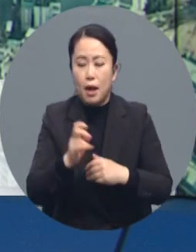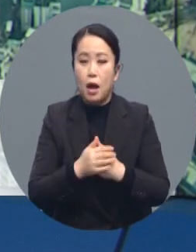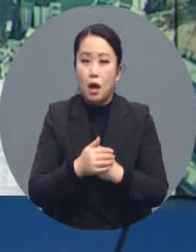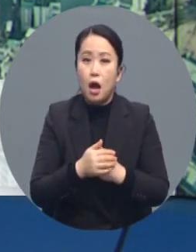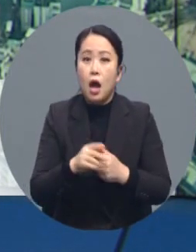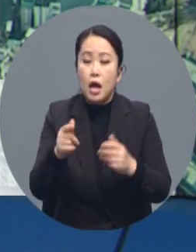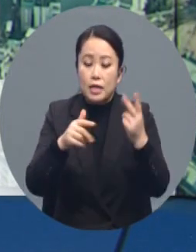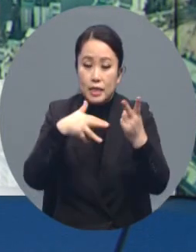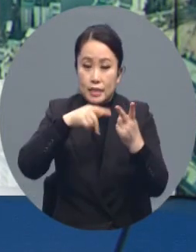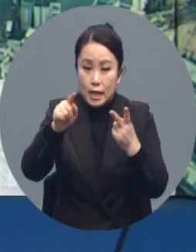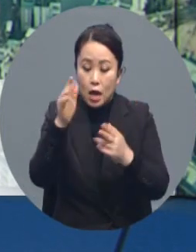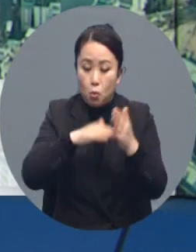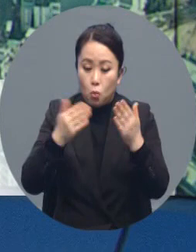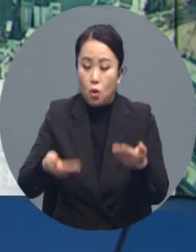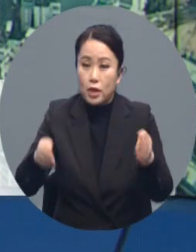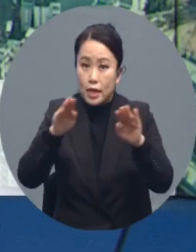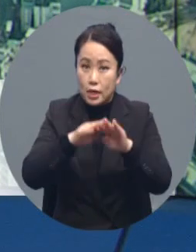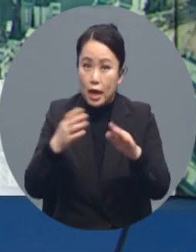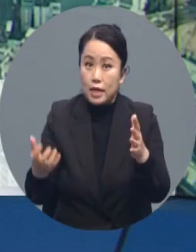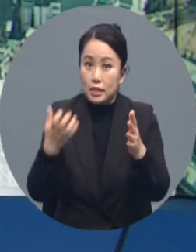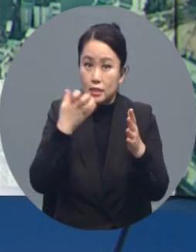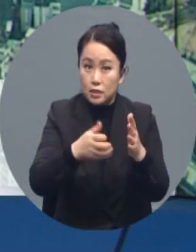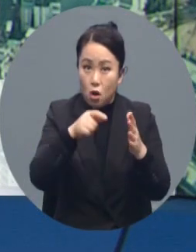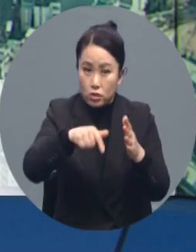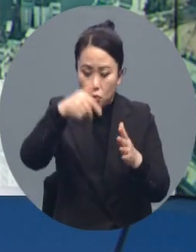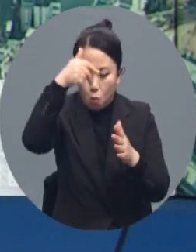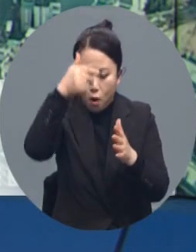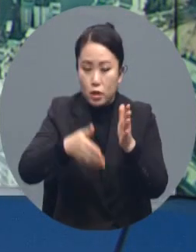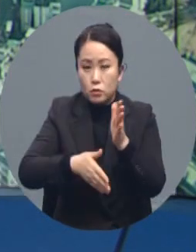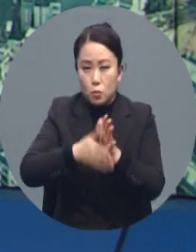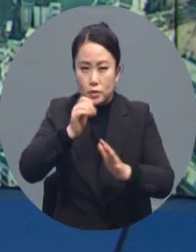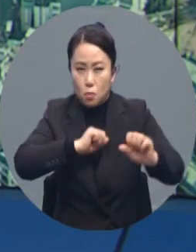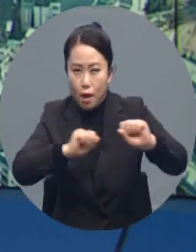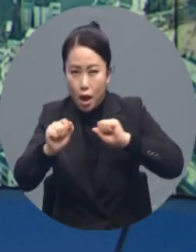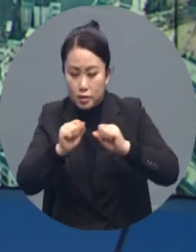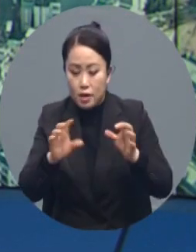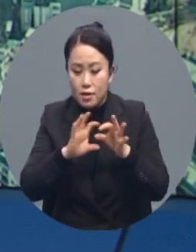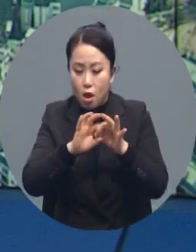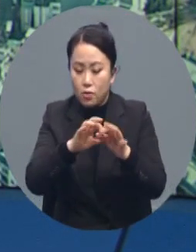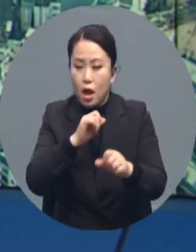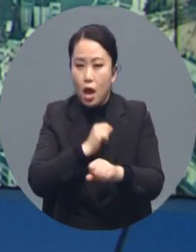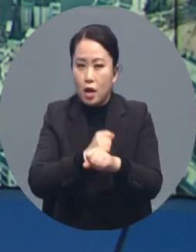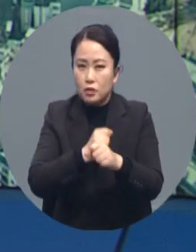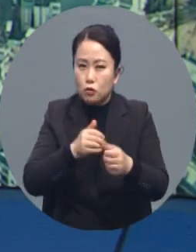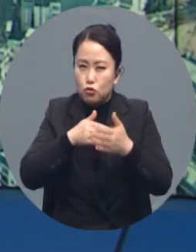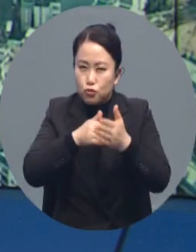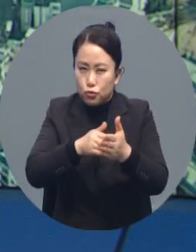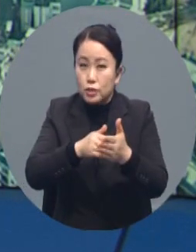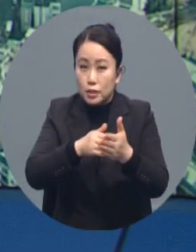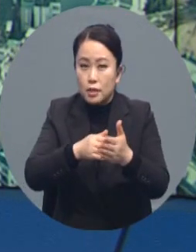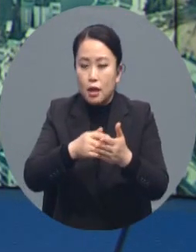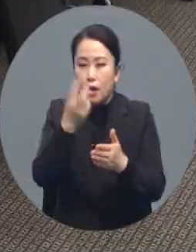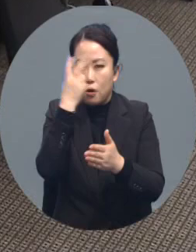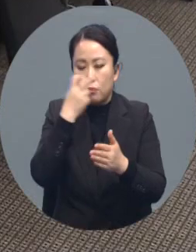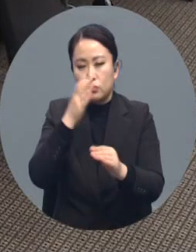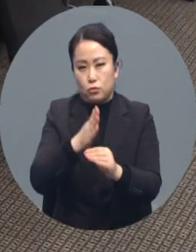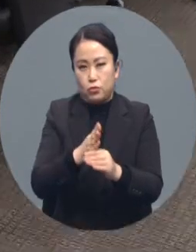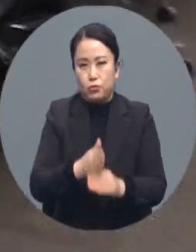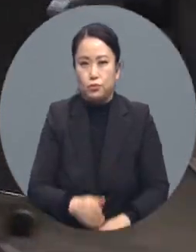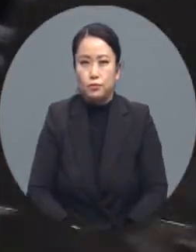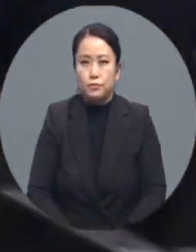원도심 활성화와 연계해서 추진하는 방안도 검토되고 있습니다. 이 내용은 민성빈 기자가 보도합니다.